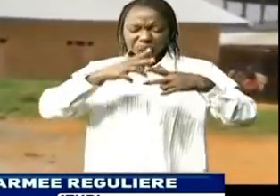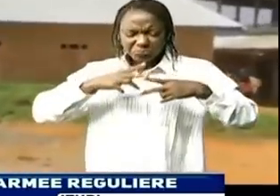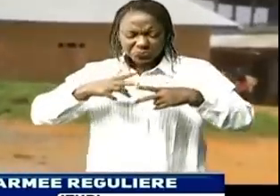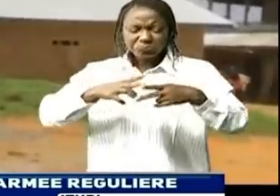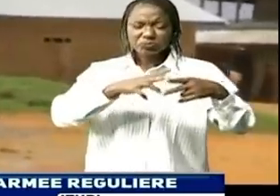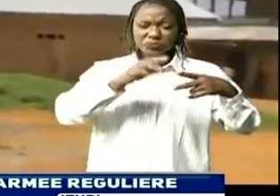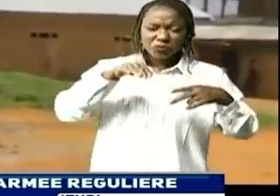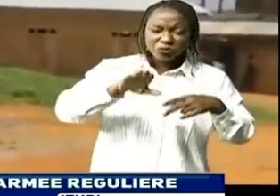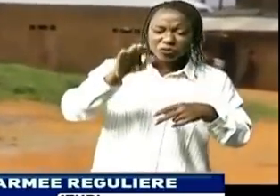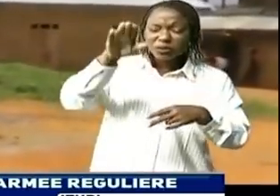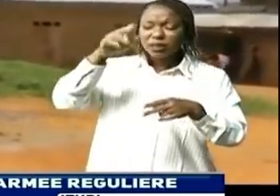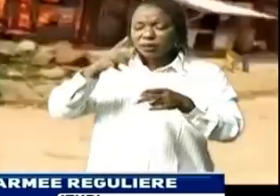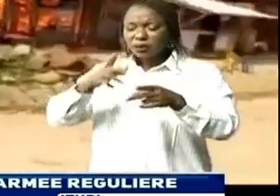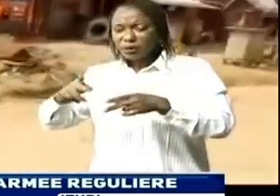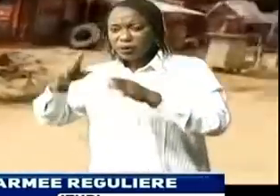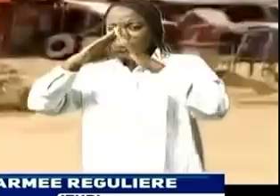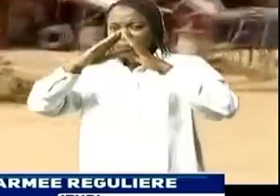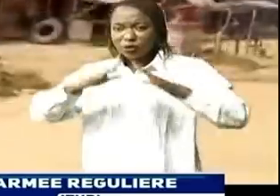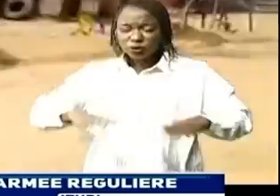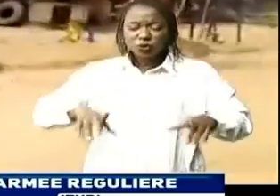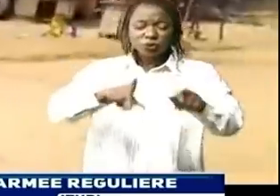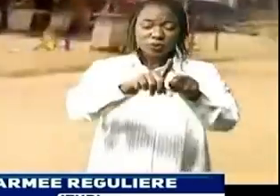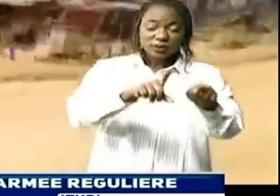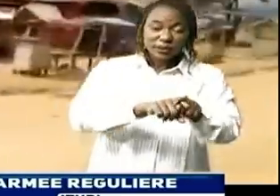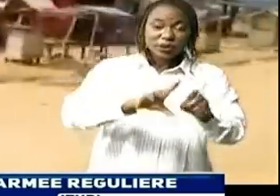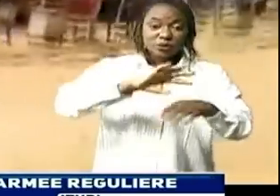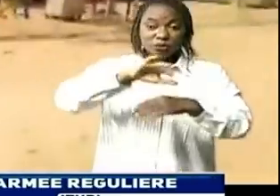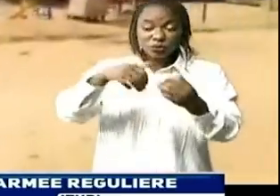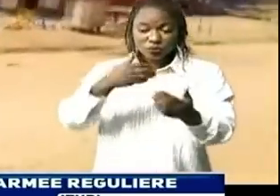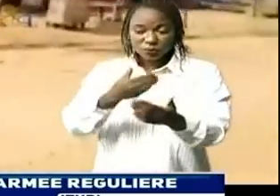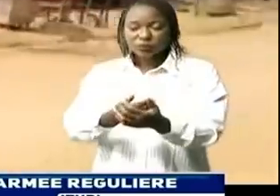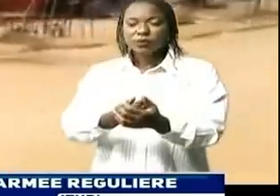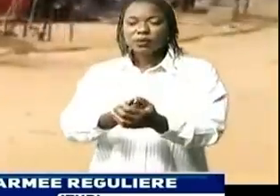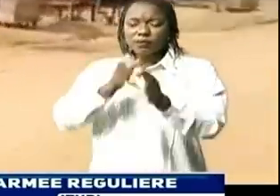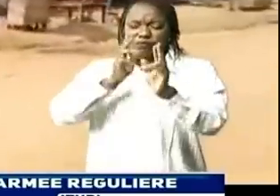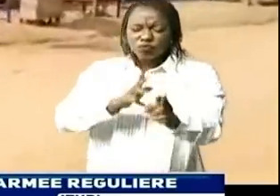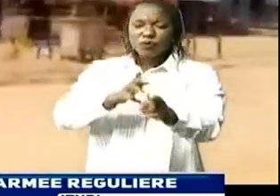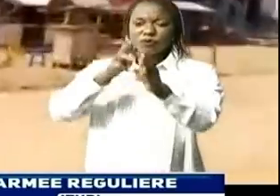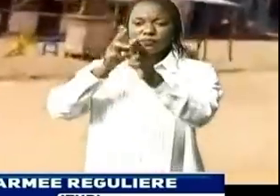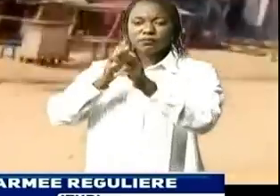ont descendu de maisons de la paisible population.